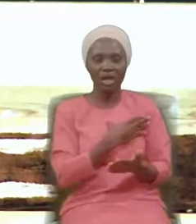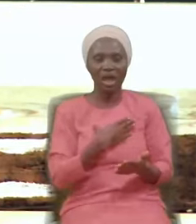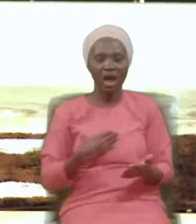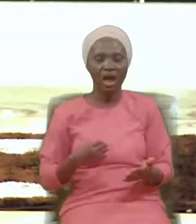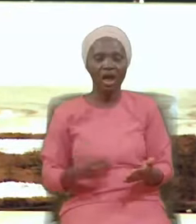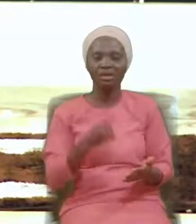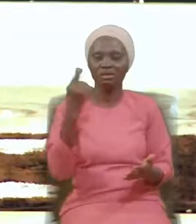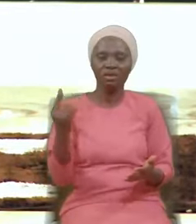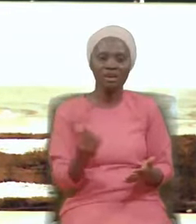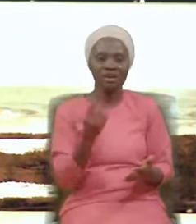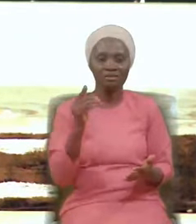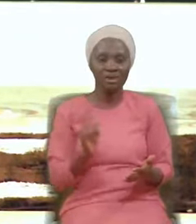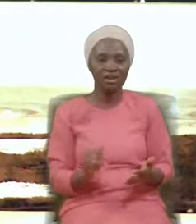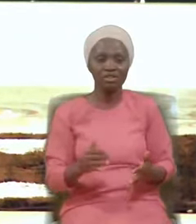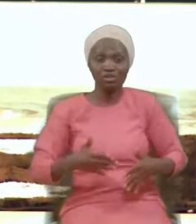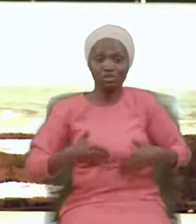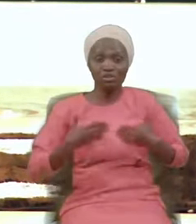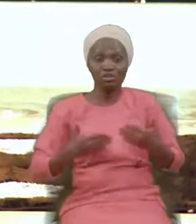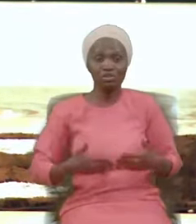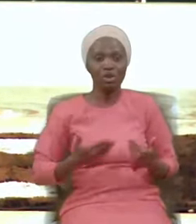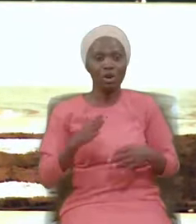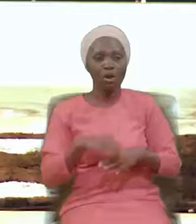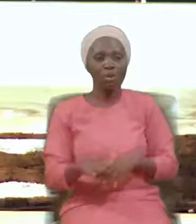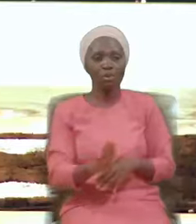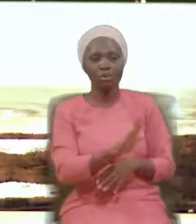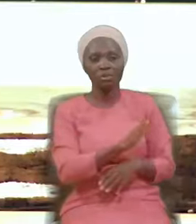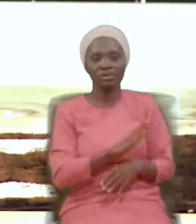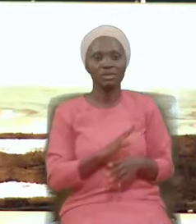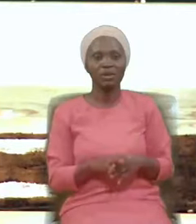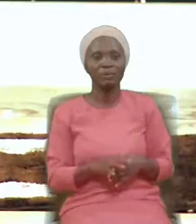et une joie éternelle couronnera leur tête.